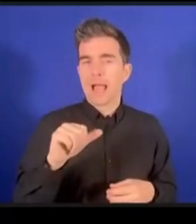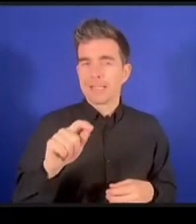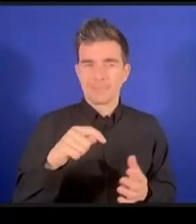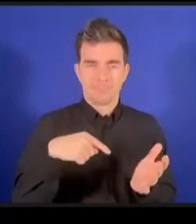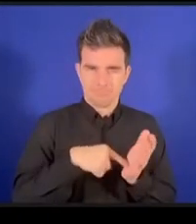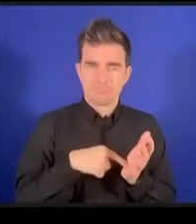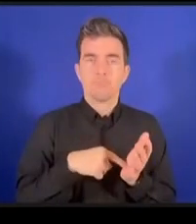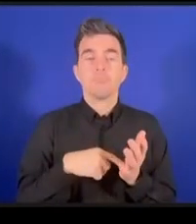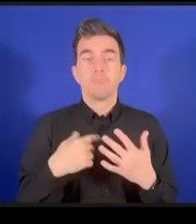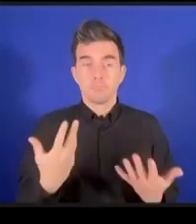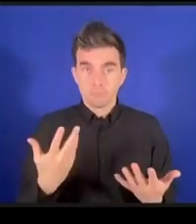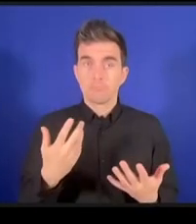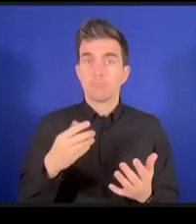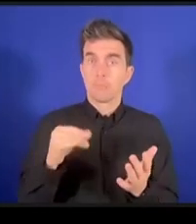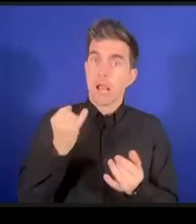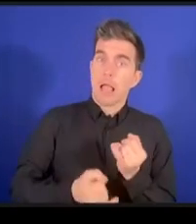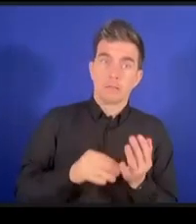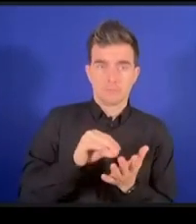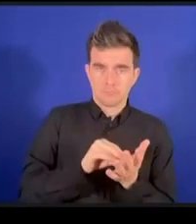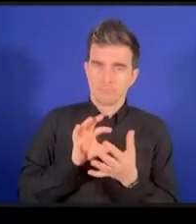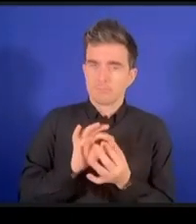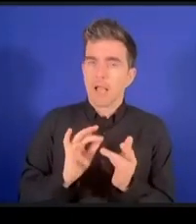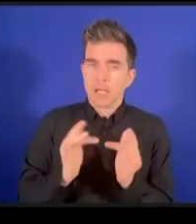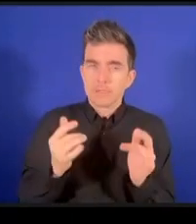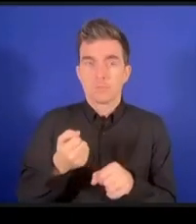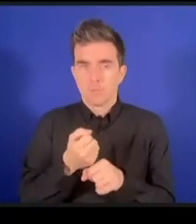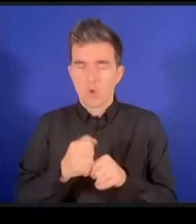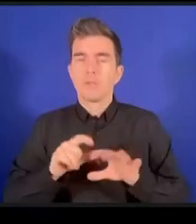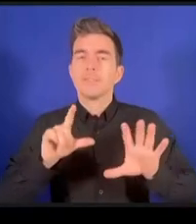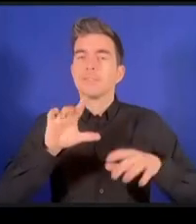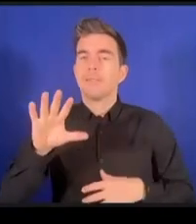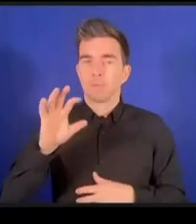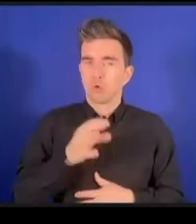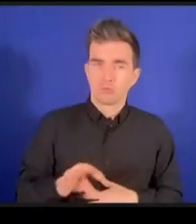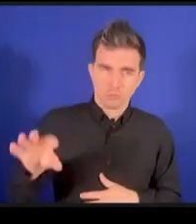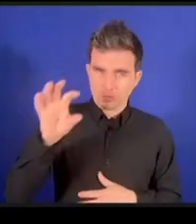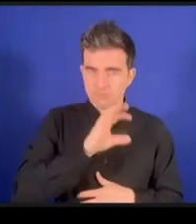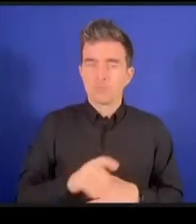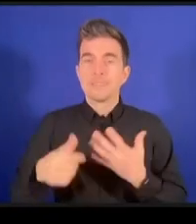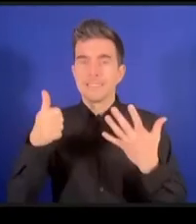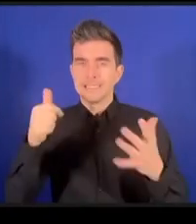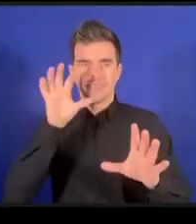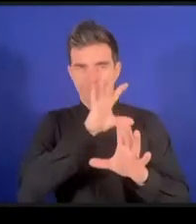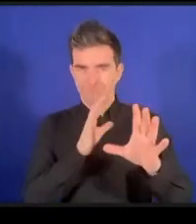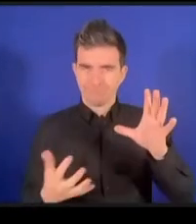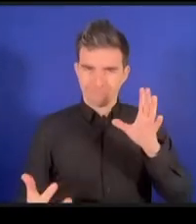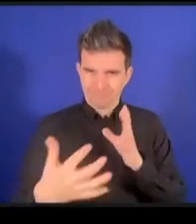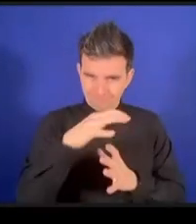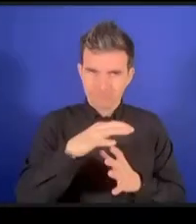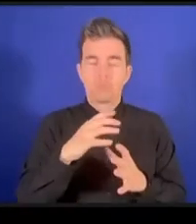и он задался вопросом о том Какую роль играет интернет в создании рабочих